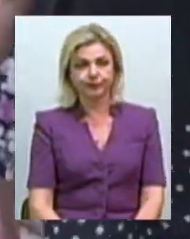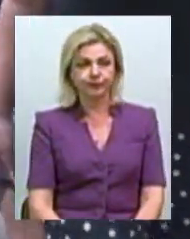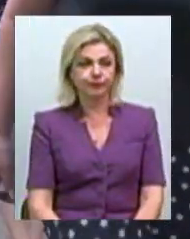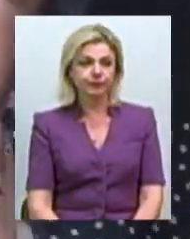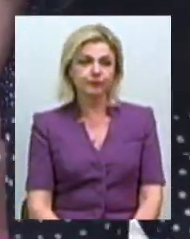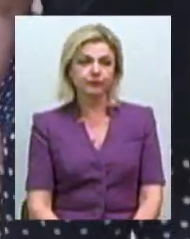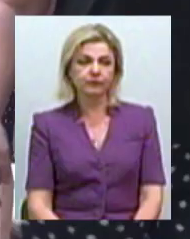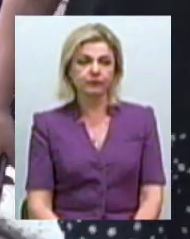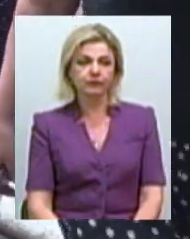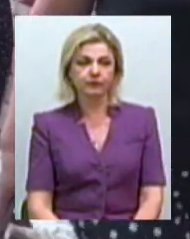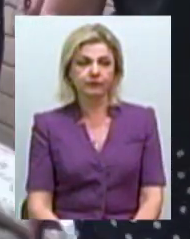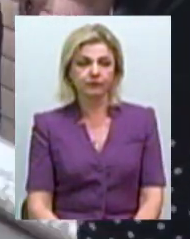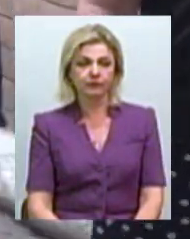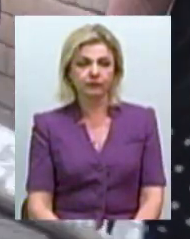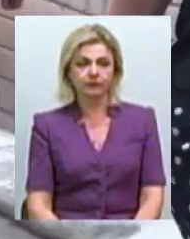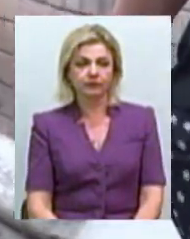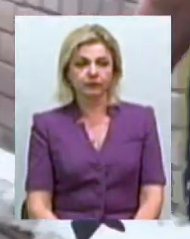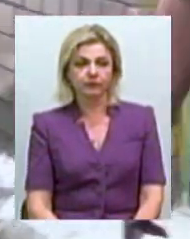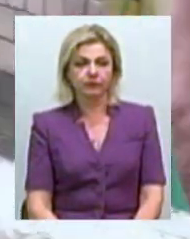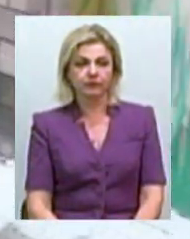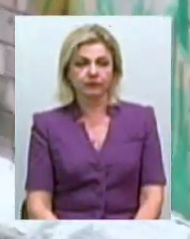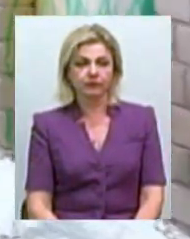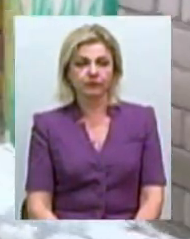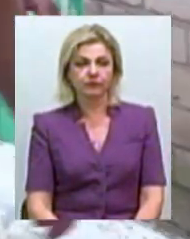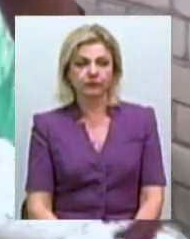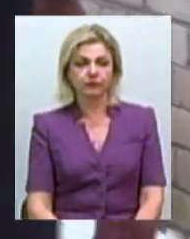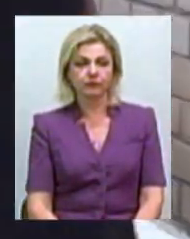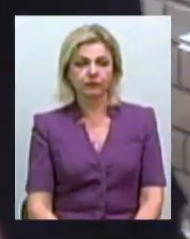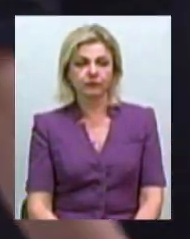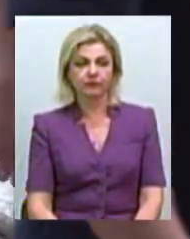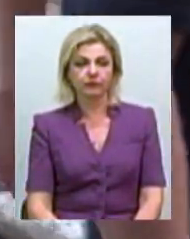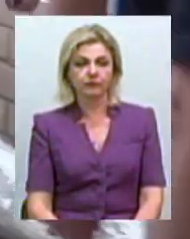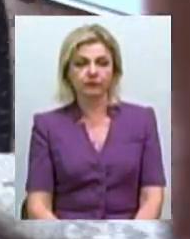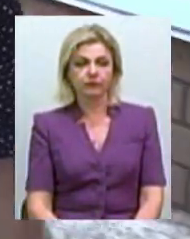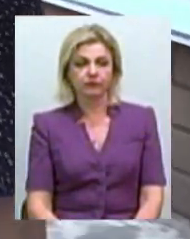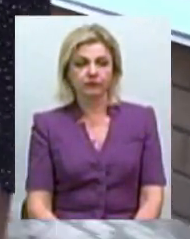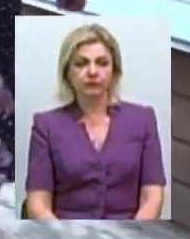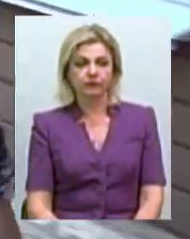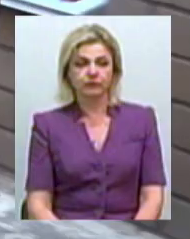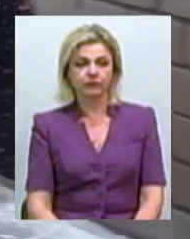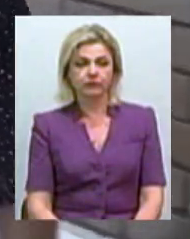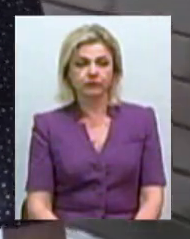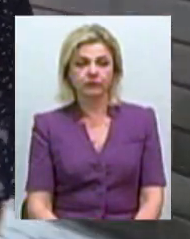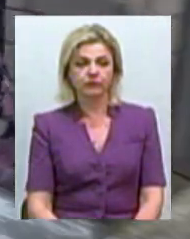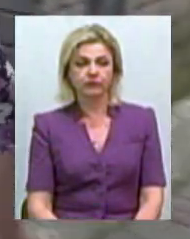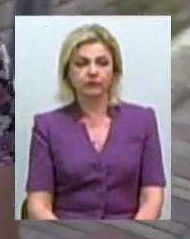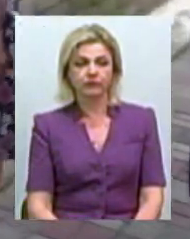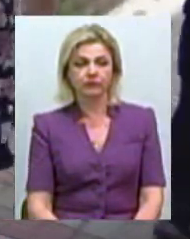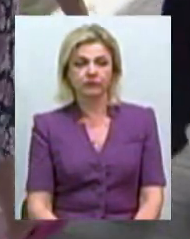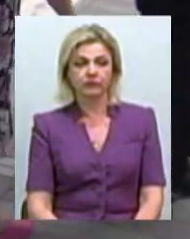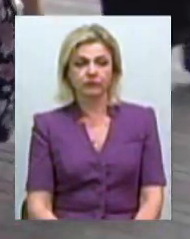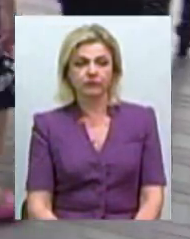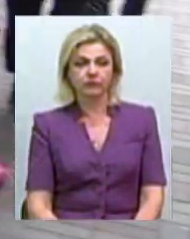Прибули кінологи і собачка. Пішли в приміщення.